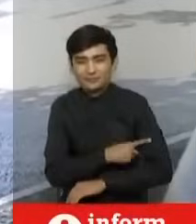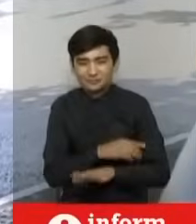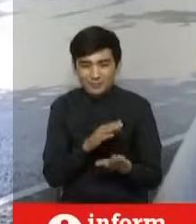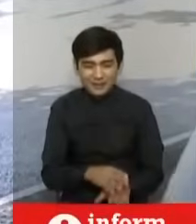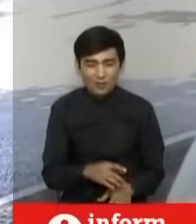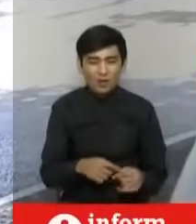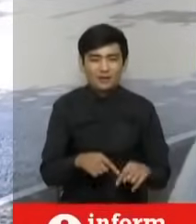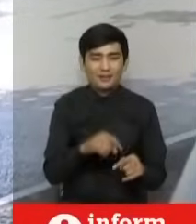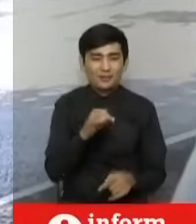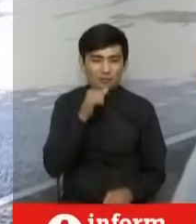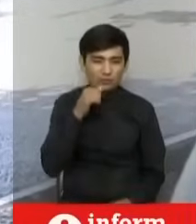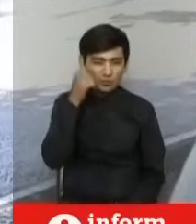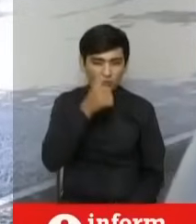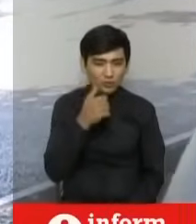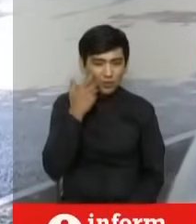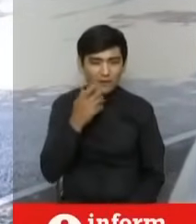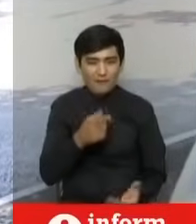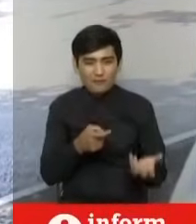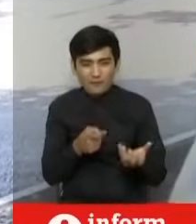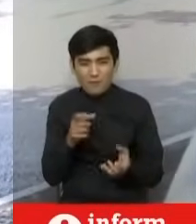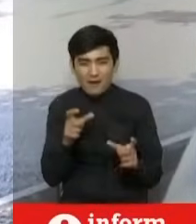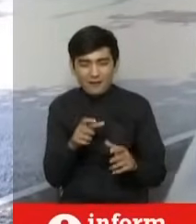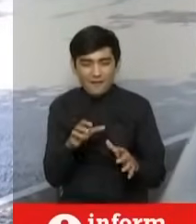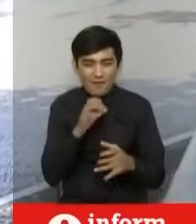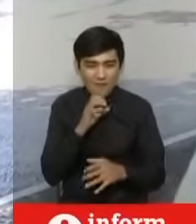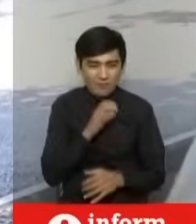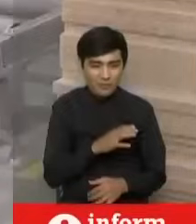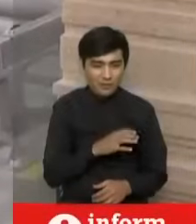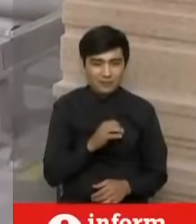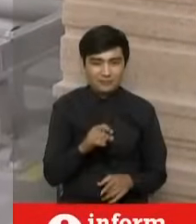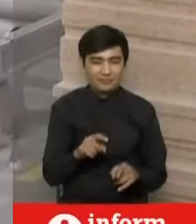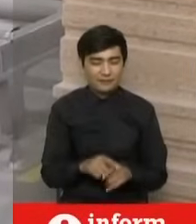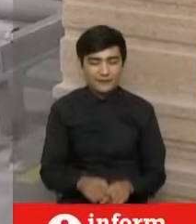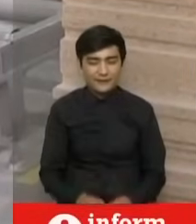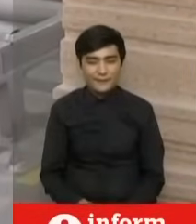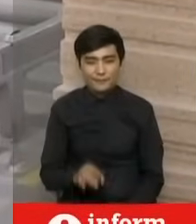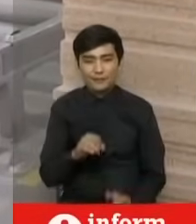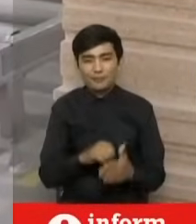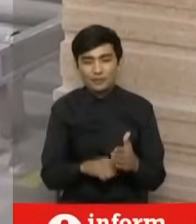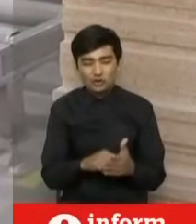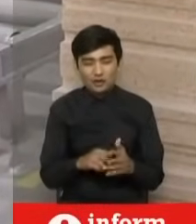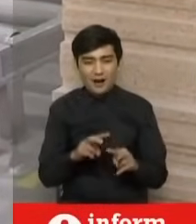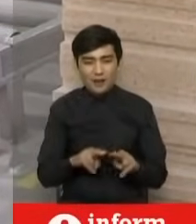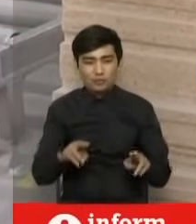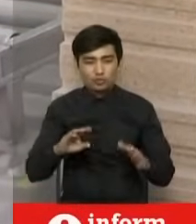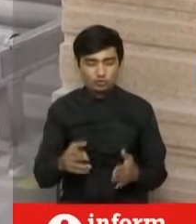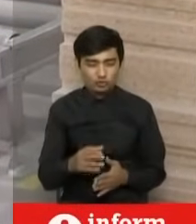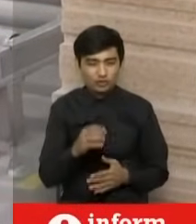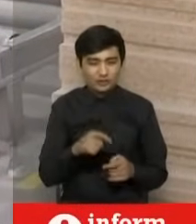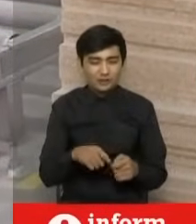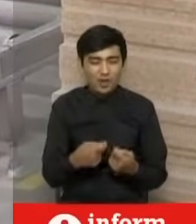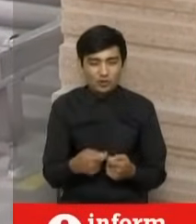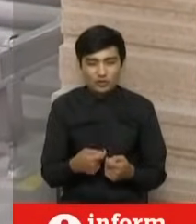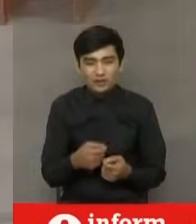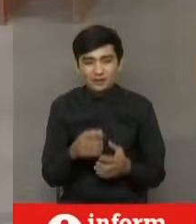В прошлом году, когда ограбили оружейный магазин, пострадали 2 человека. Основная причина подобных случаев – нарушение правил